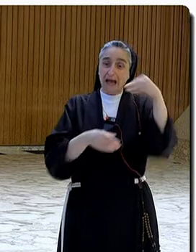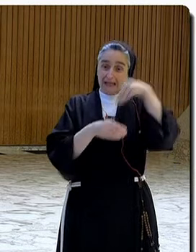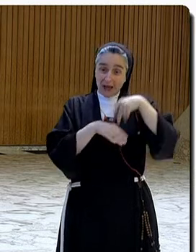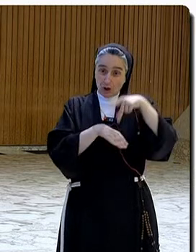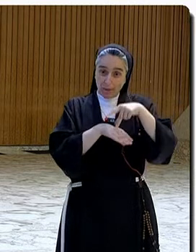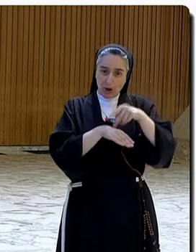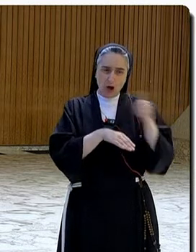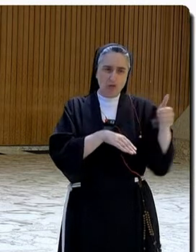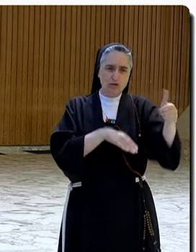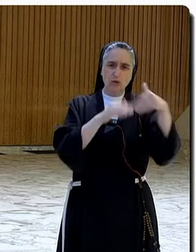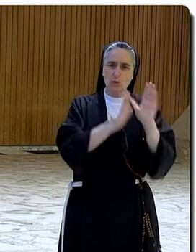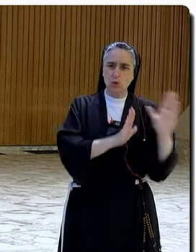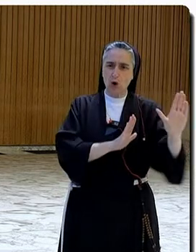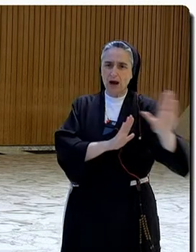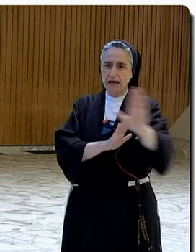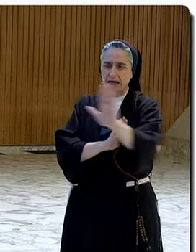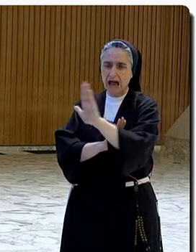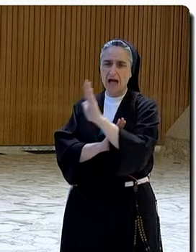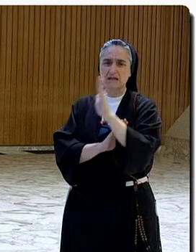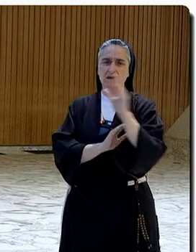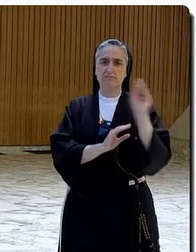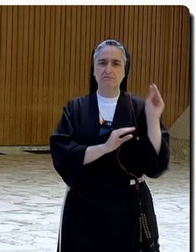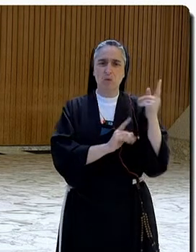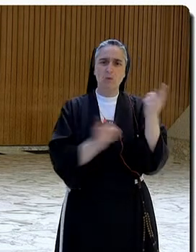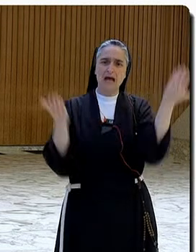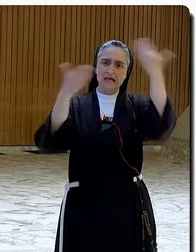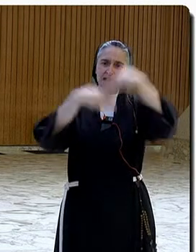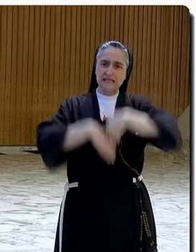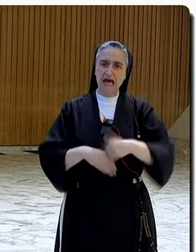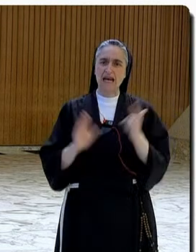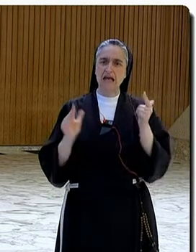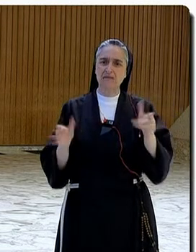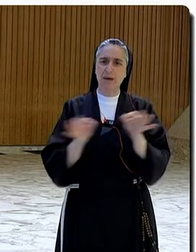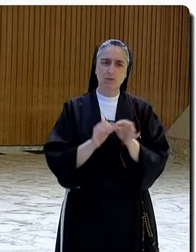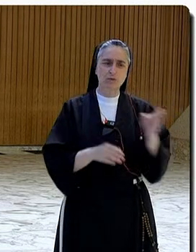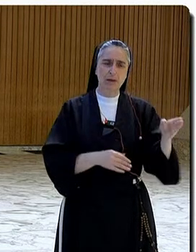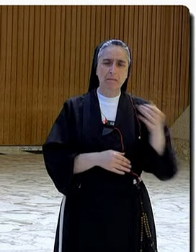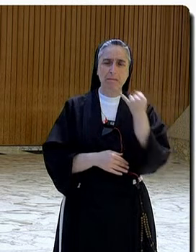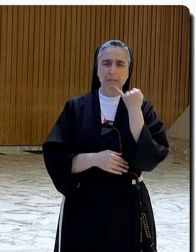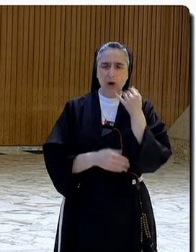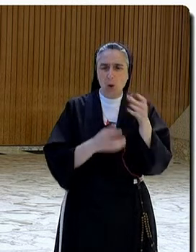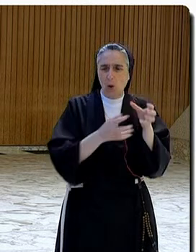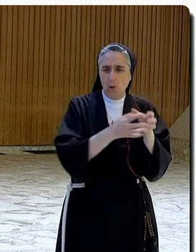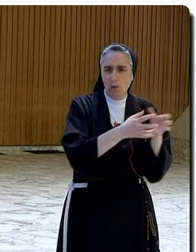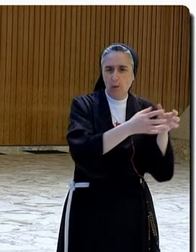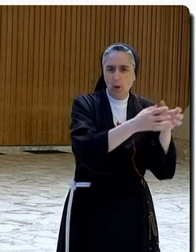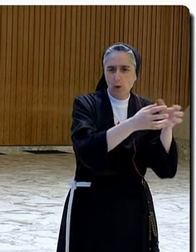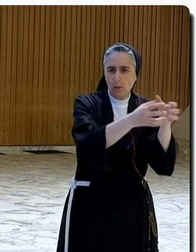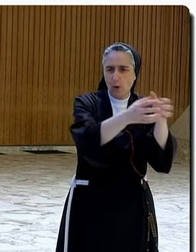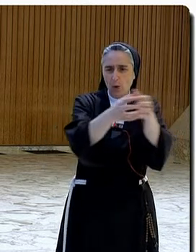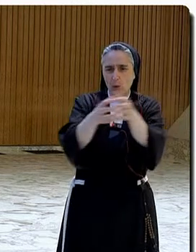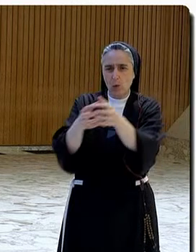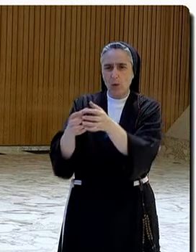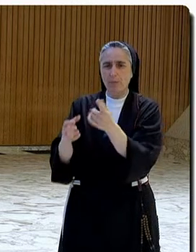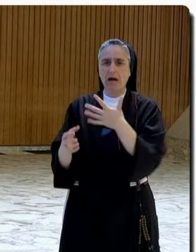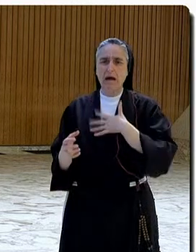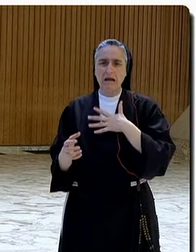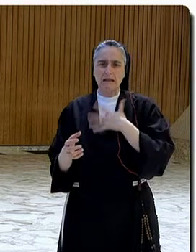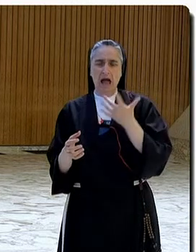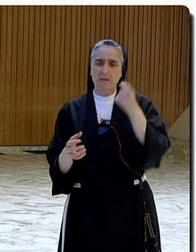nostre case, anche nella nostra, una sera alla settimana, in piccoli gruppi di persone di